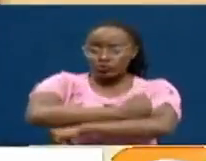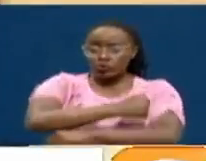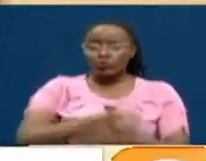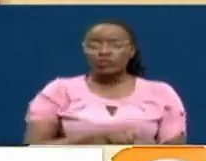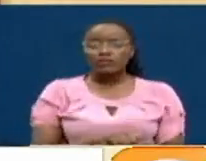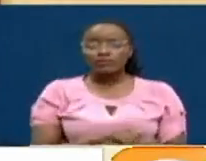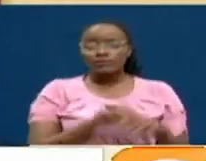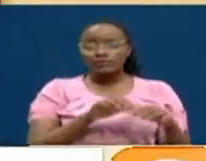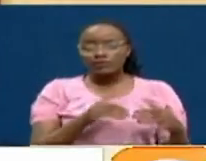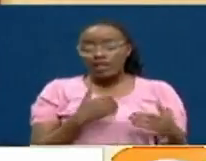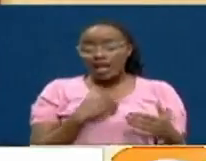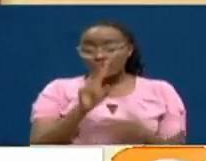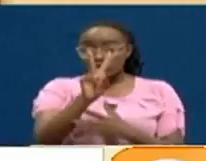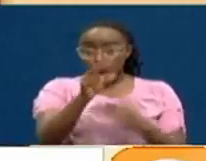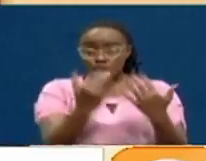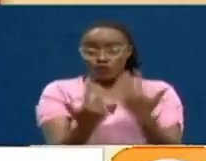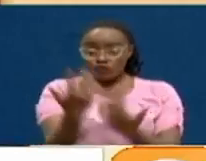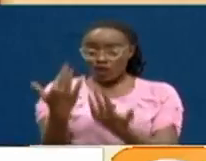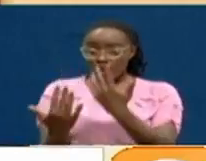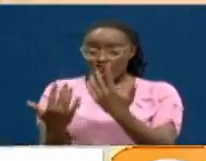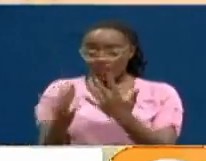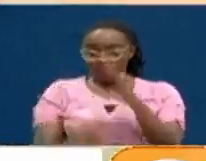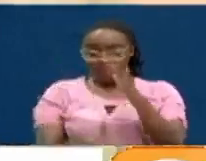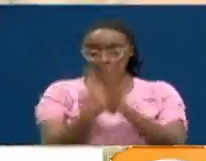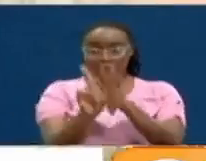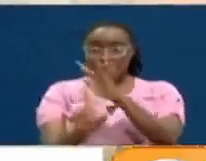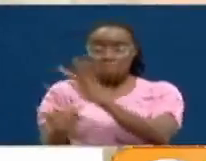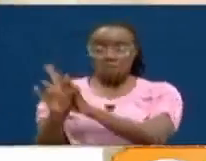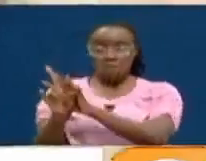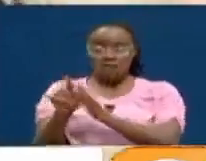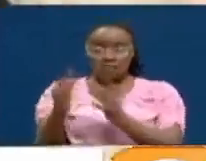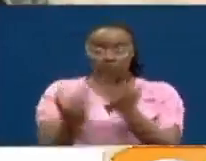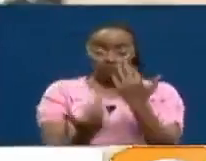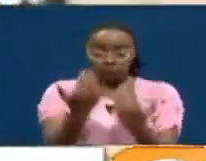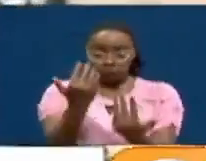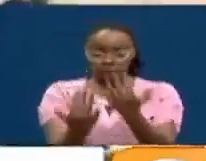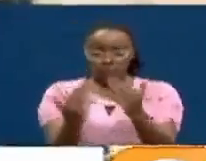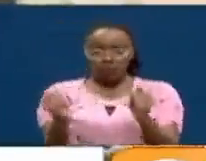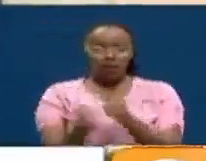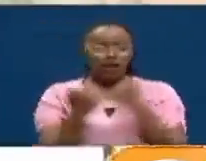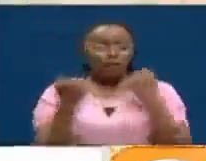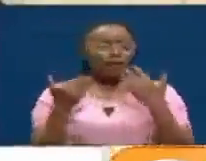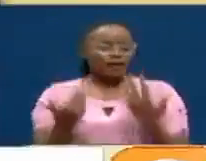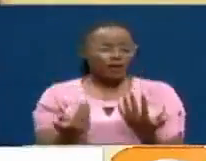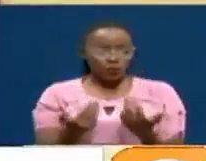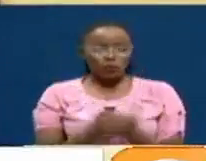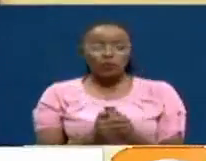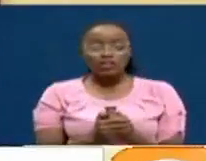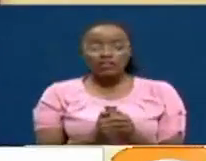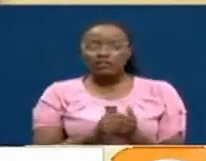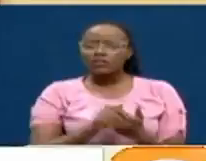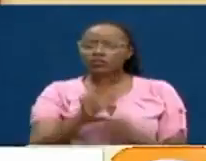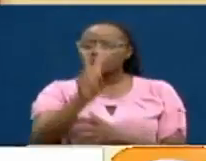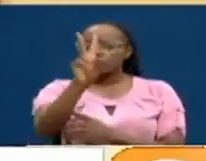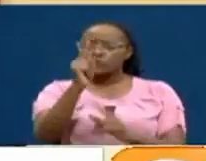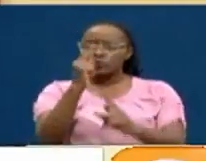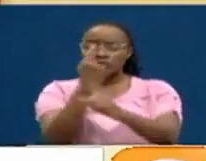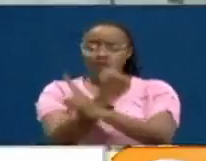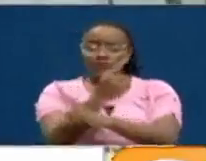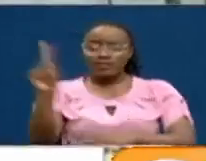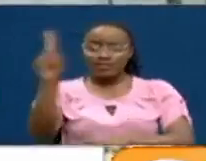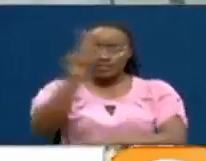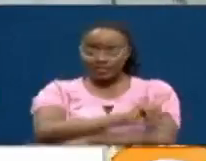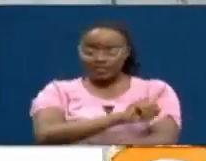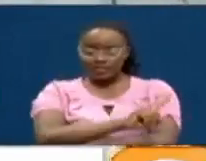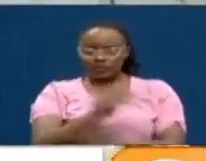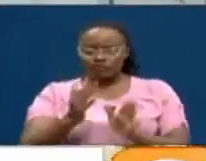suffered two fire outbreaks, and these fire outbreaks occurred on two different days in